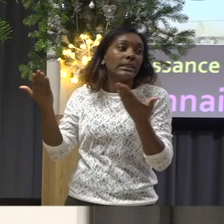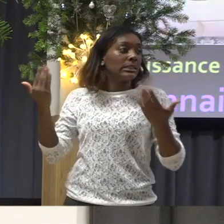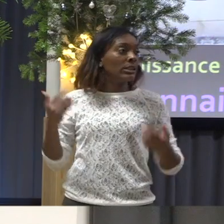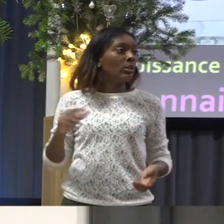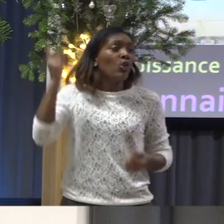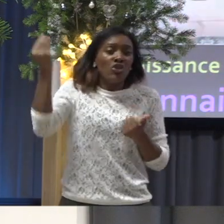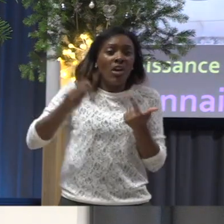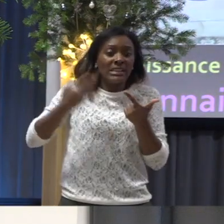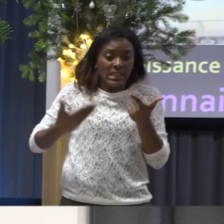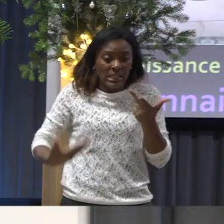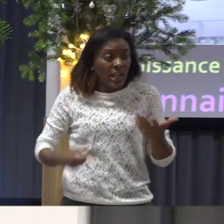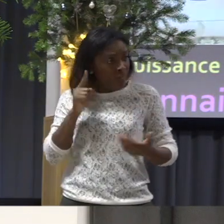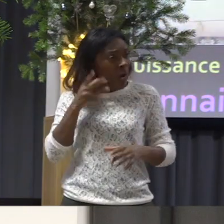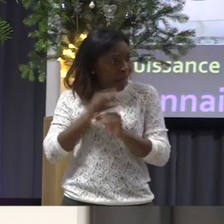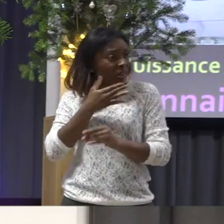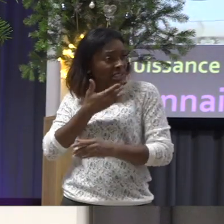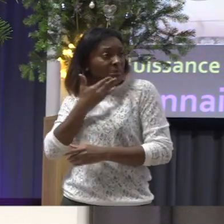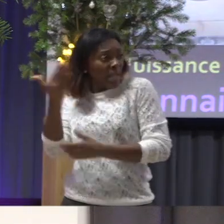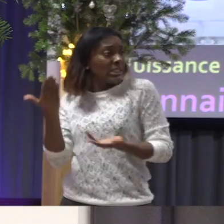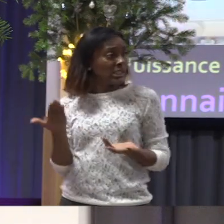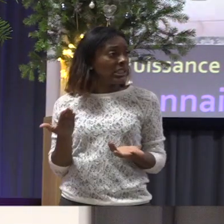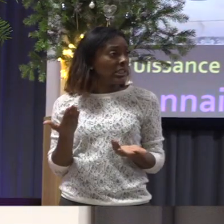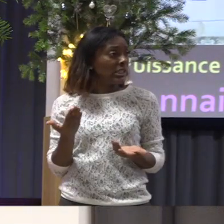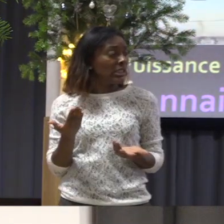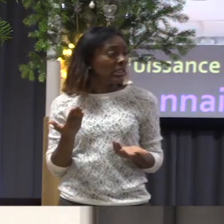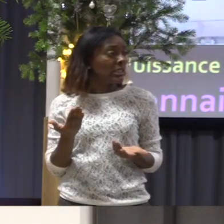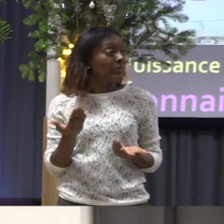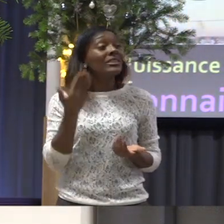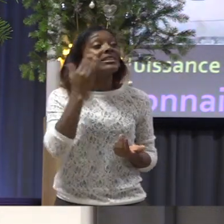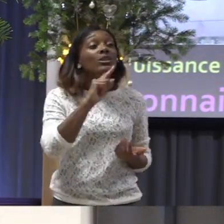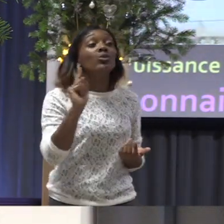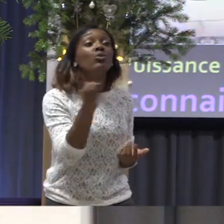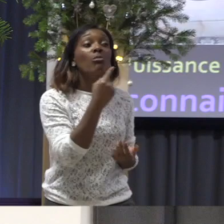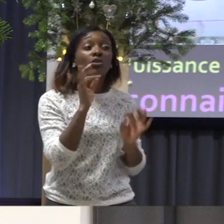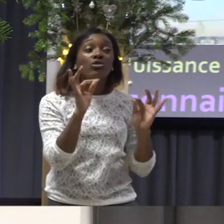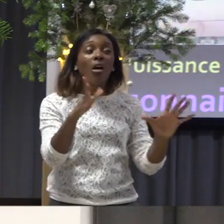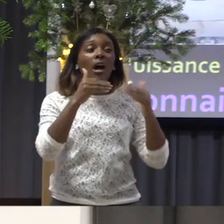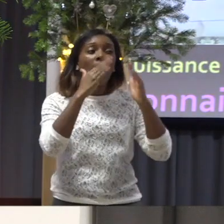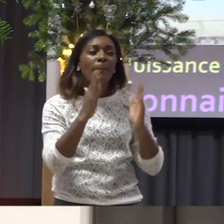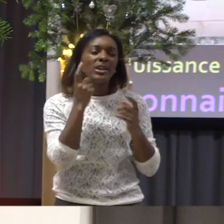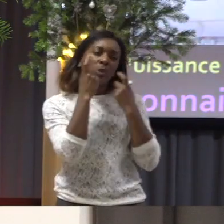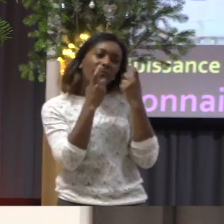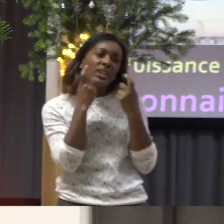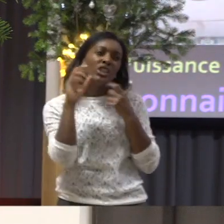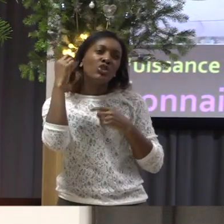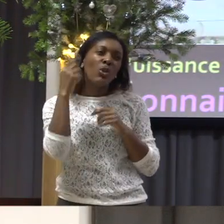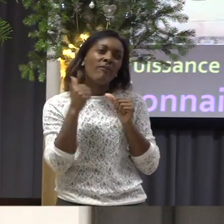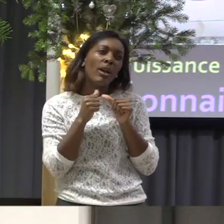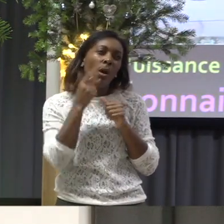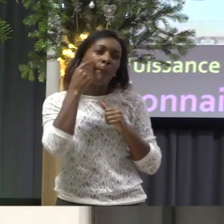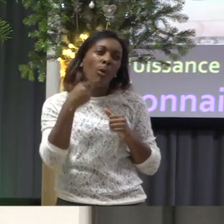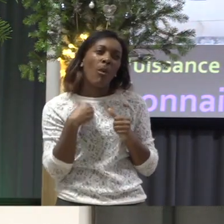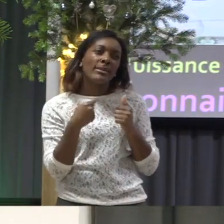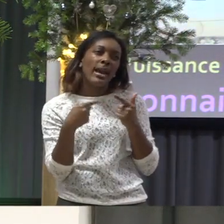bienfaits du Seigneur. Vous savez, si chacun d'entre nous prenait ce temps de réfléchir sur ce que Dieu a fait, nous allons voir